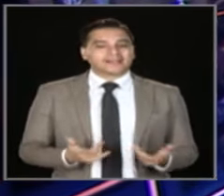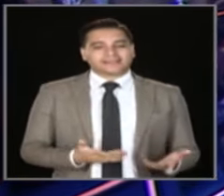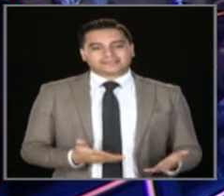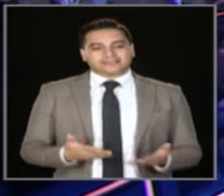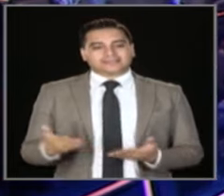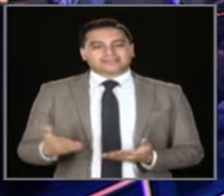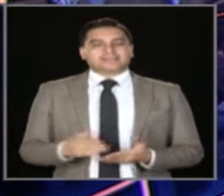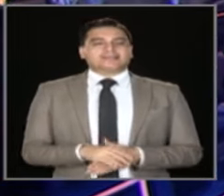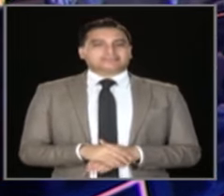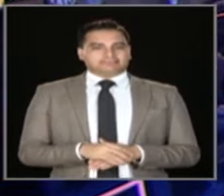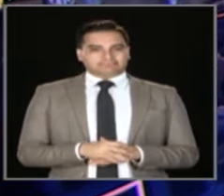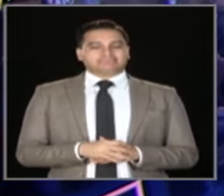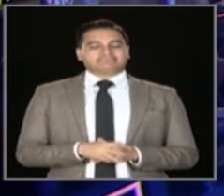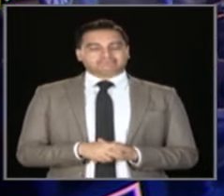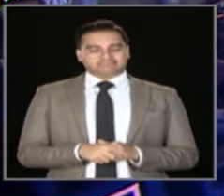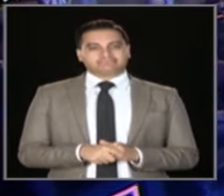إيه.